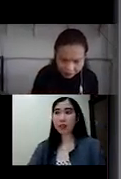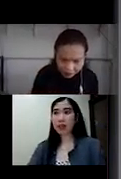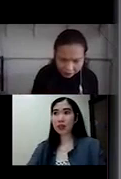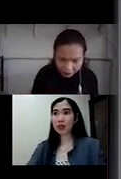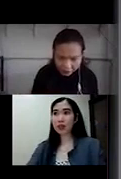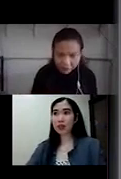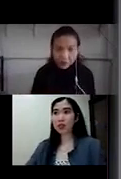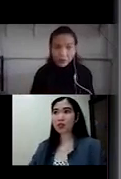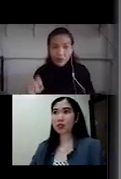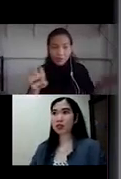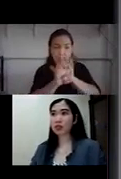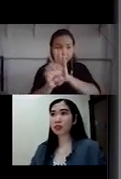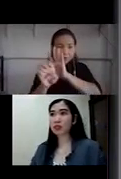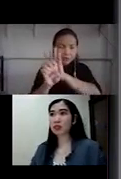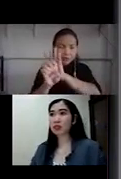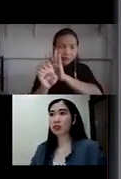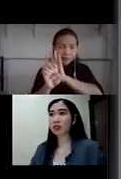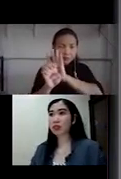Mag-sample tayo.